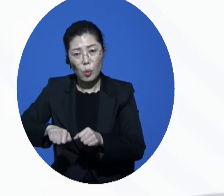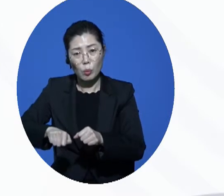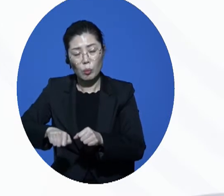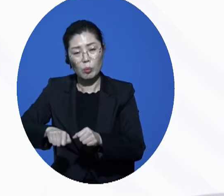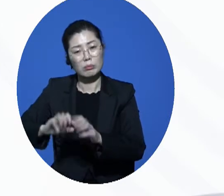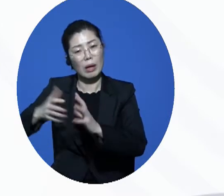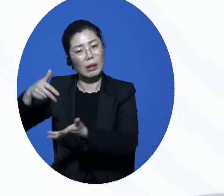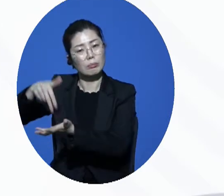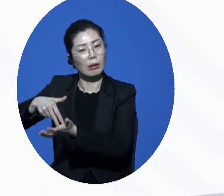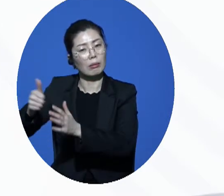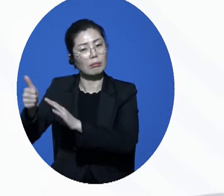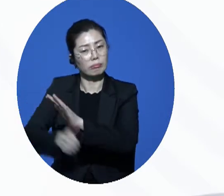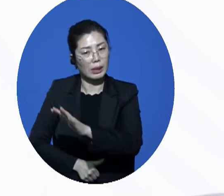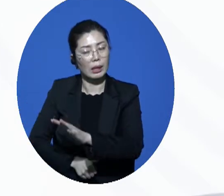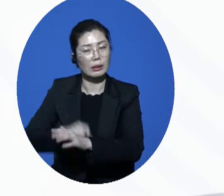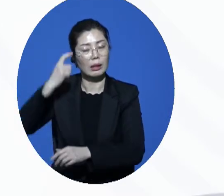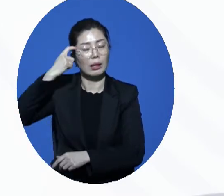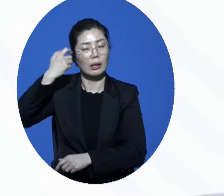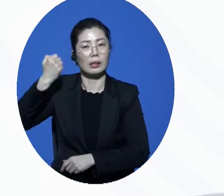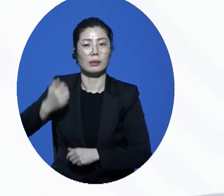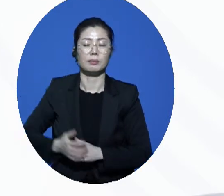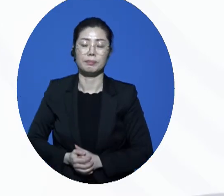점입니다.